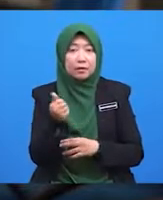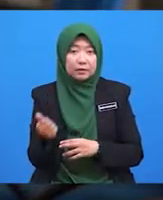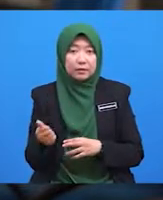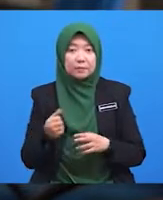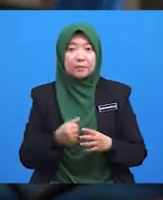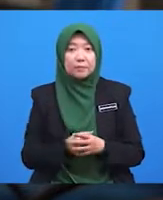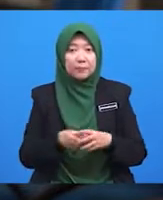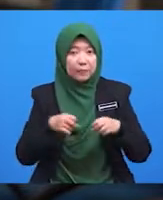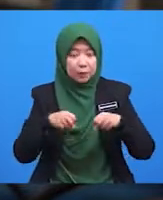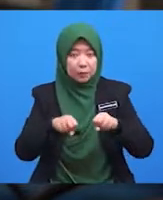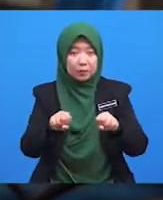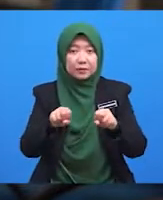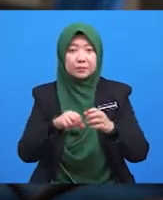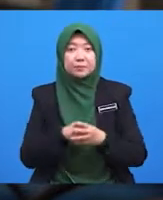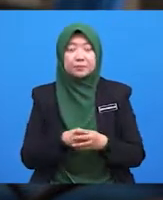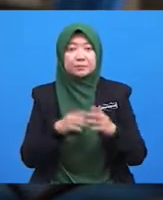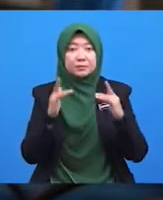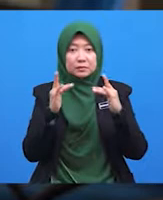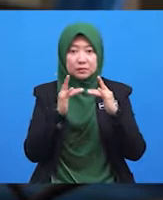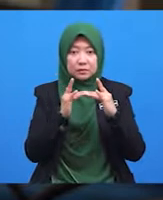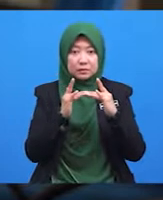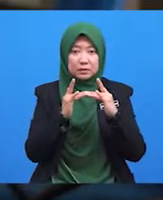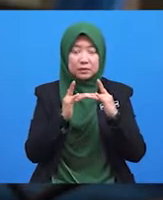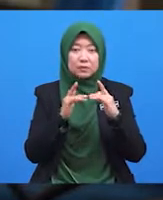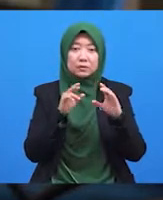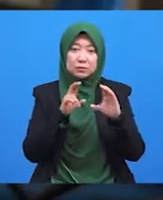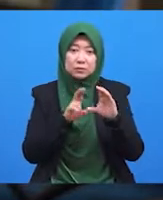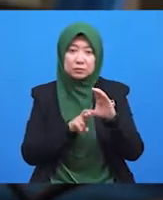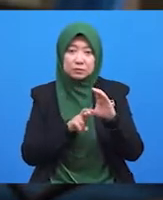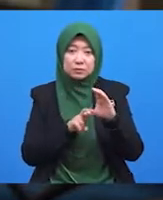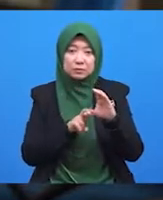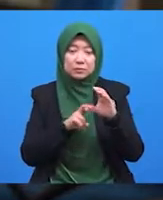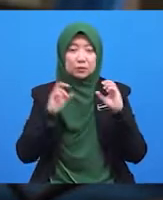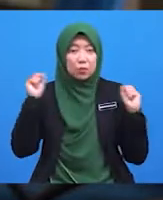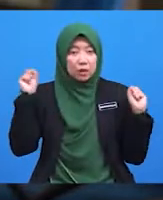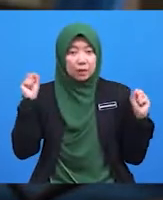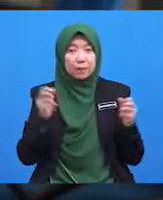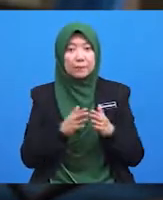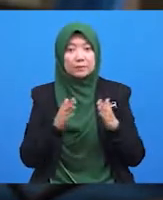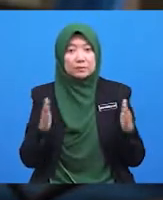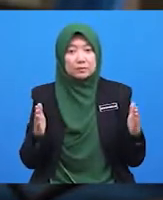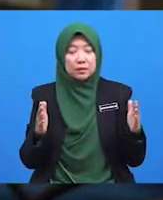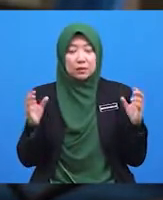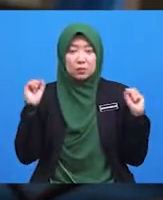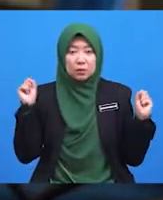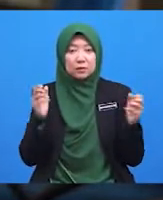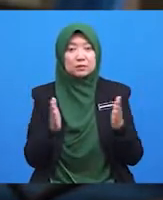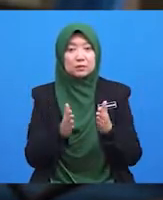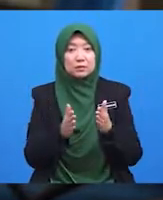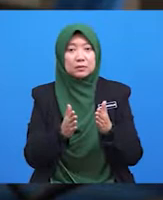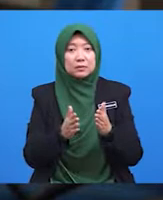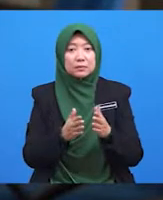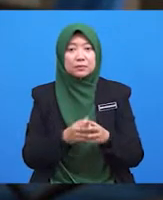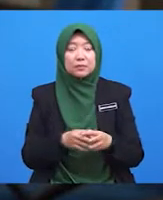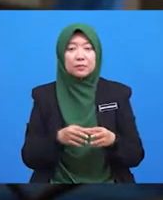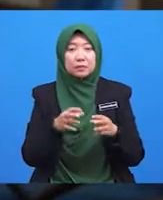adalah troli, katil dan kerusi facial, tuala besar, tuala kecil,